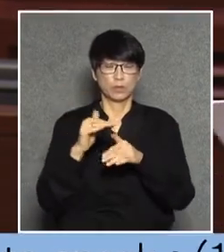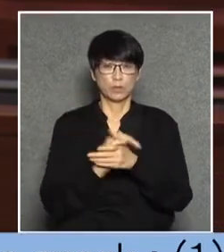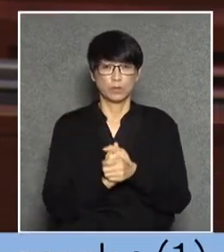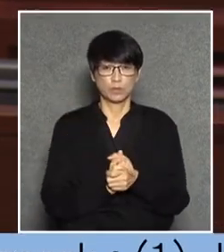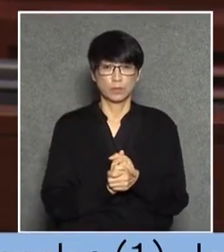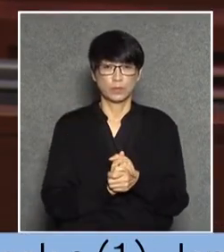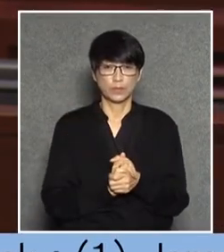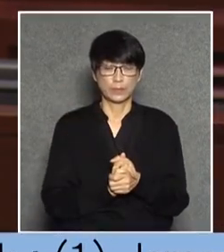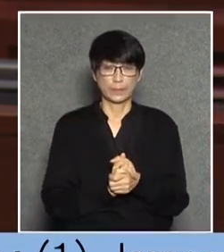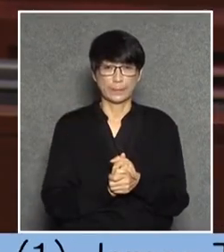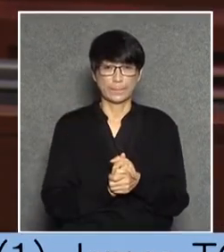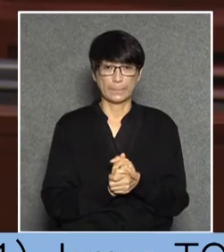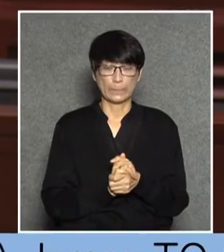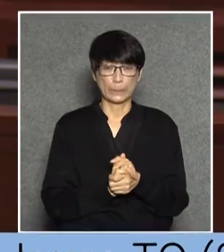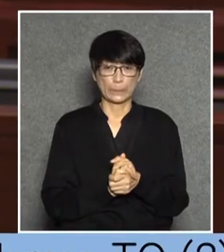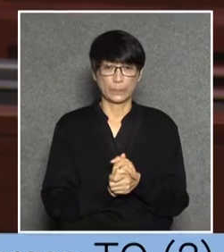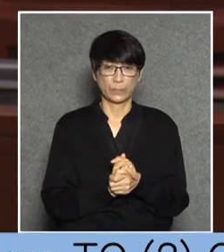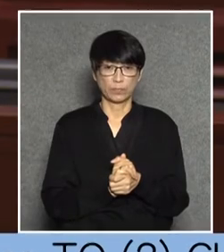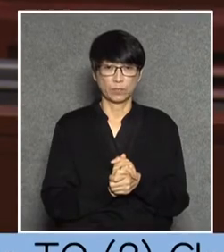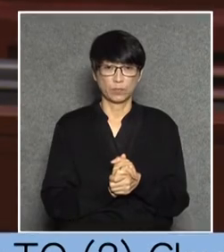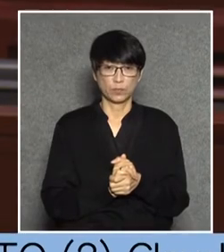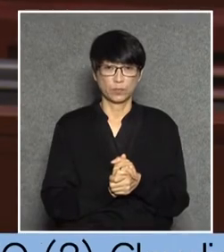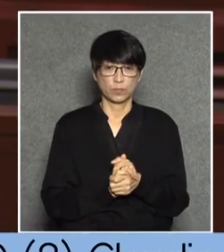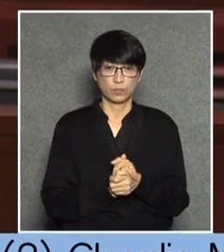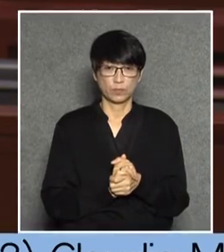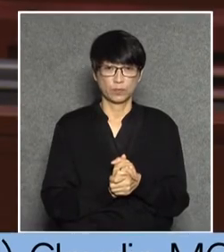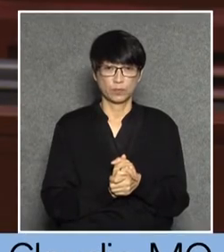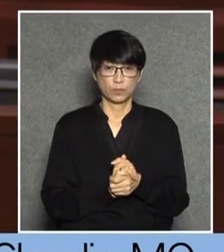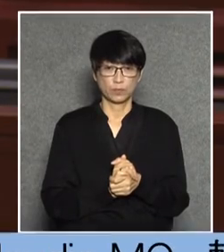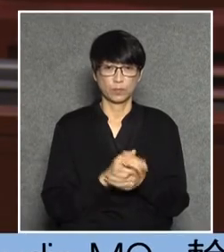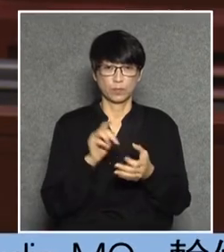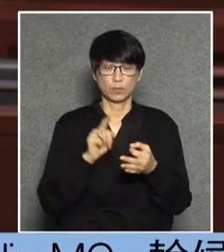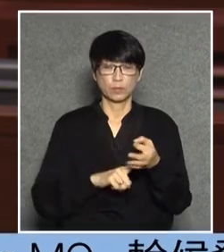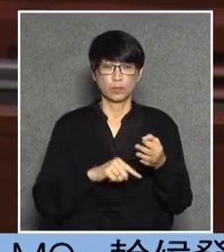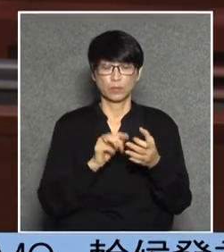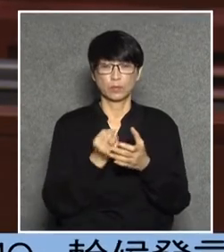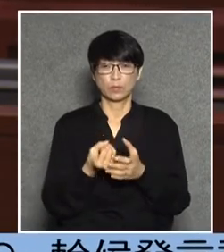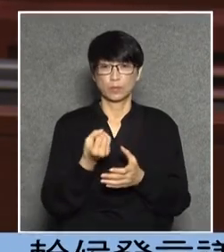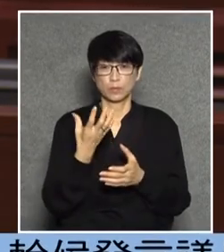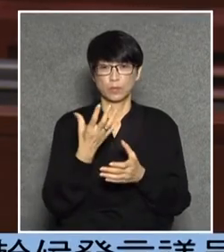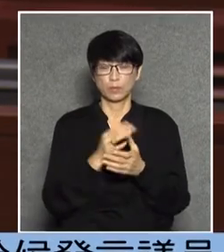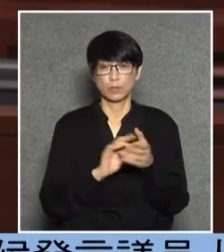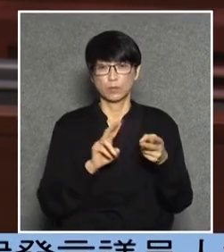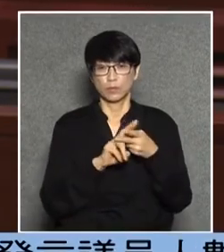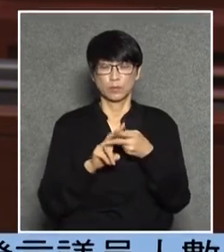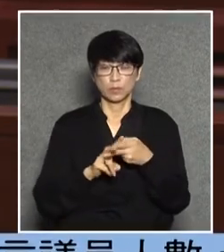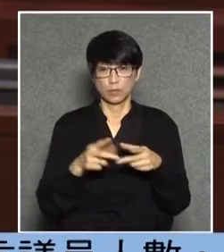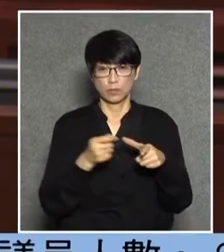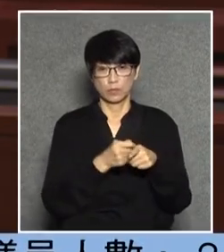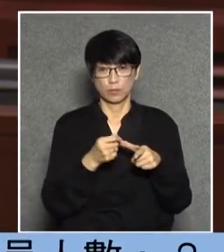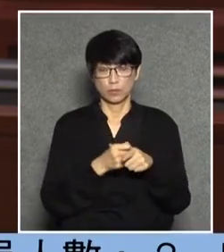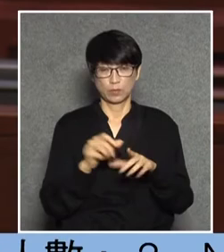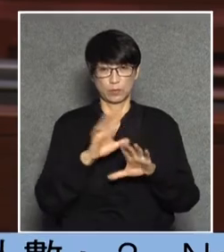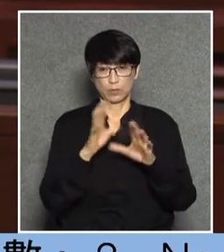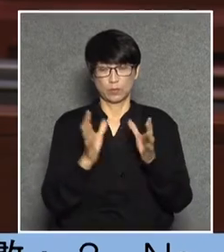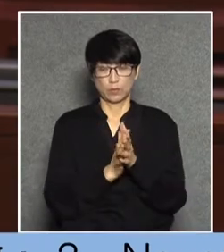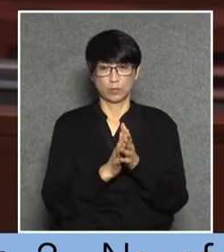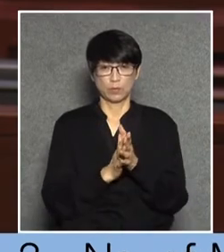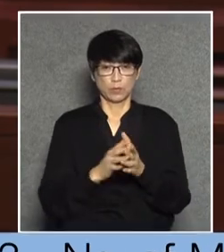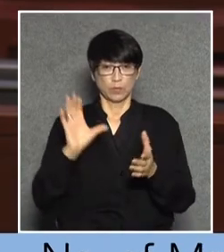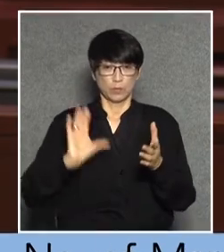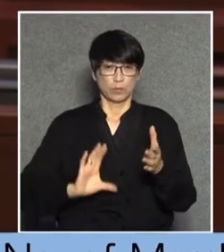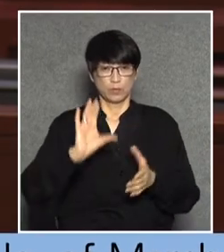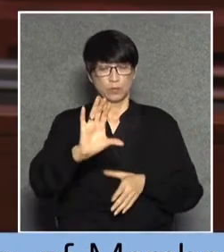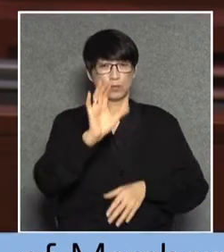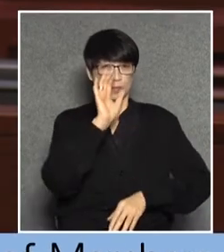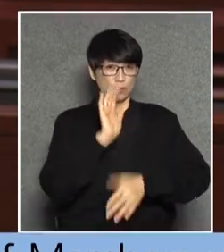呢幾呢、這個光呢、這個光亞底下嘅公司大舉拳腳。而家我先主席